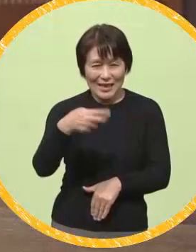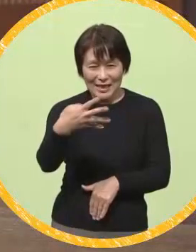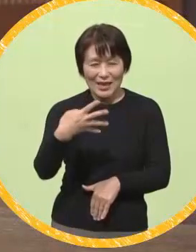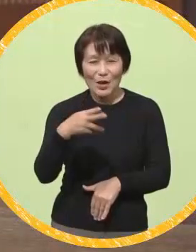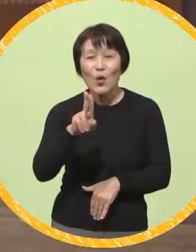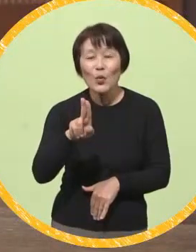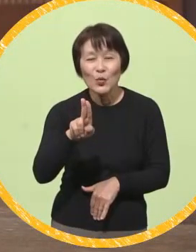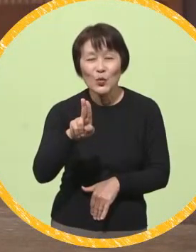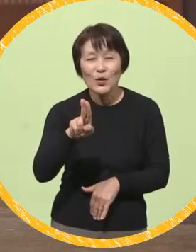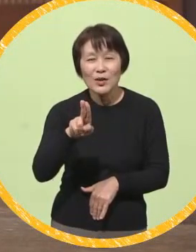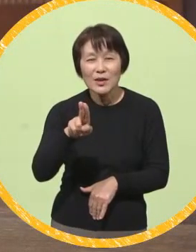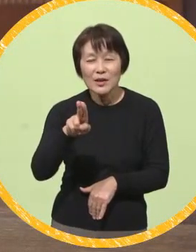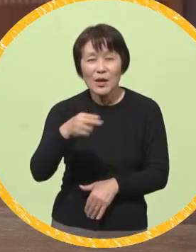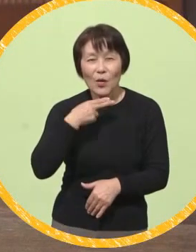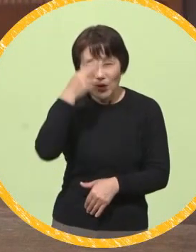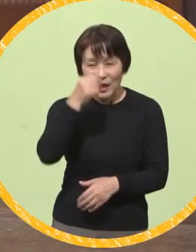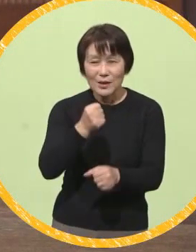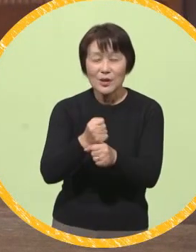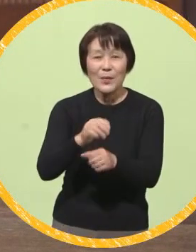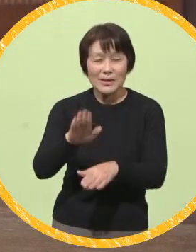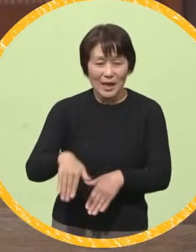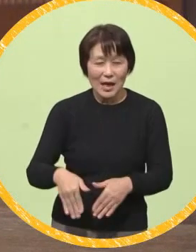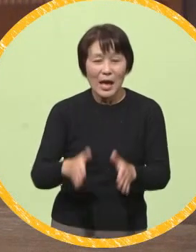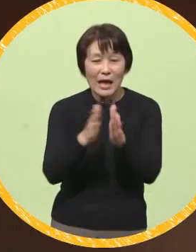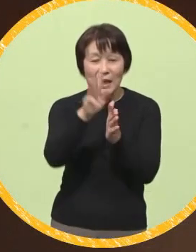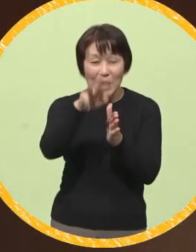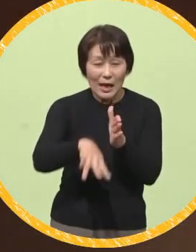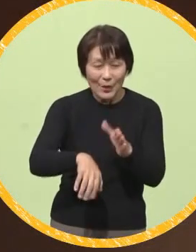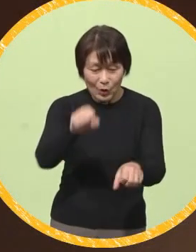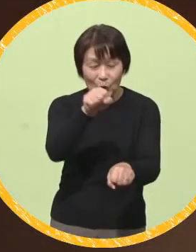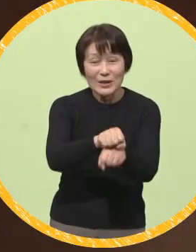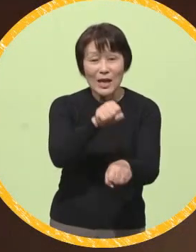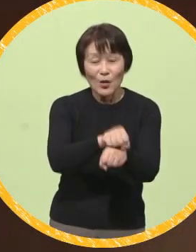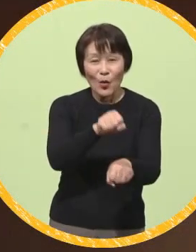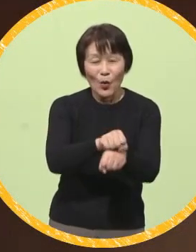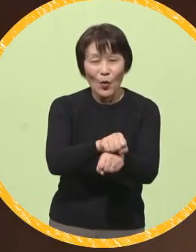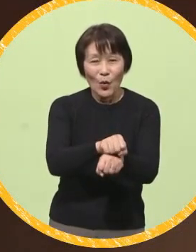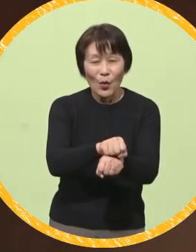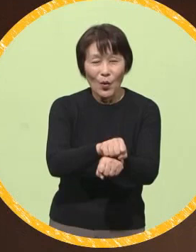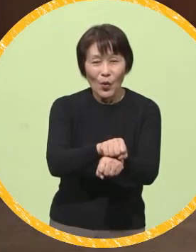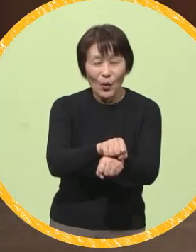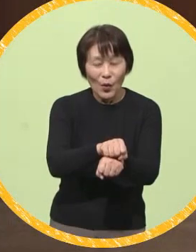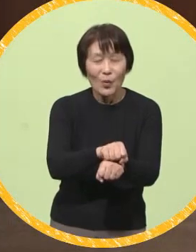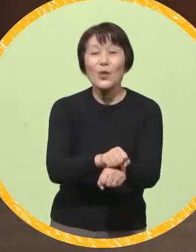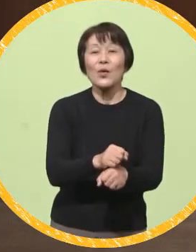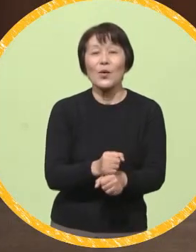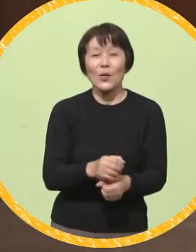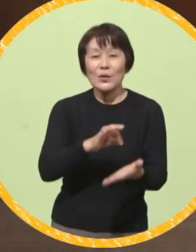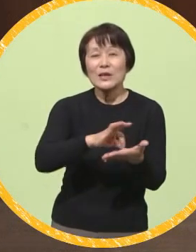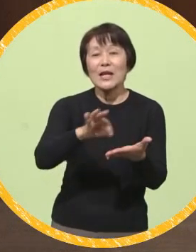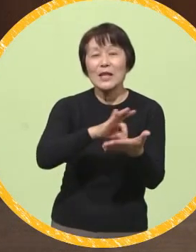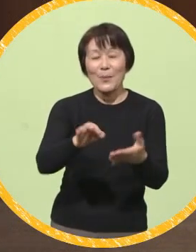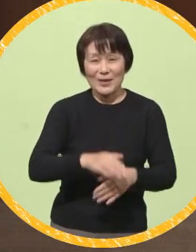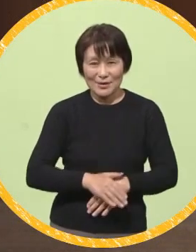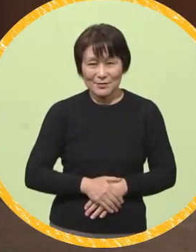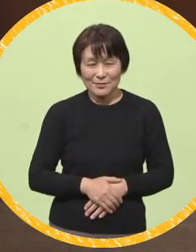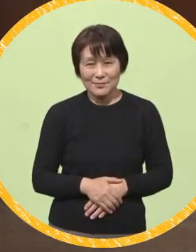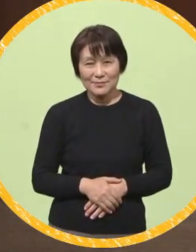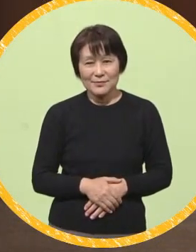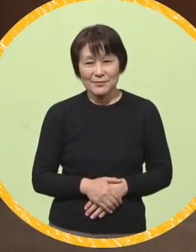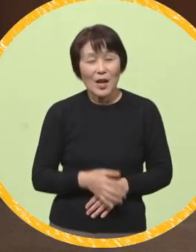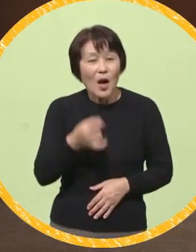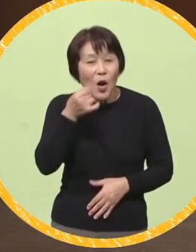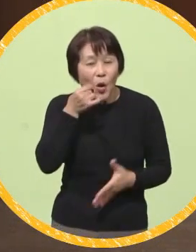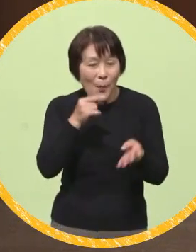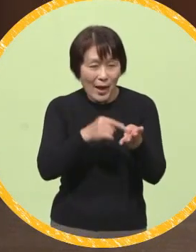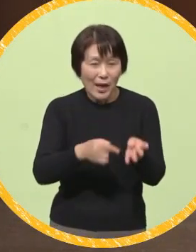酒をちょっと作ってます。コンセプトはオール神奈川にちょっとこだわったお酒になりまして、 あ、オール神奈川なんですか？はい、おお。 米